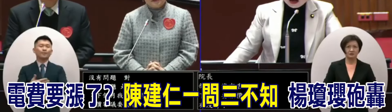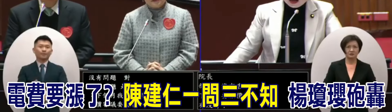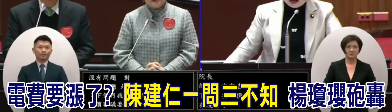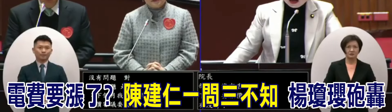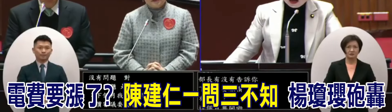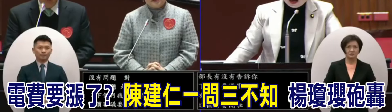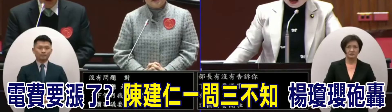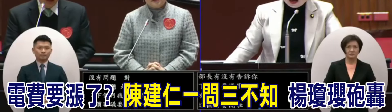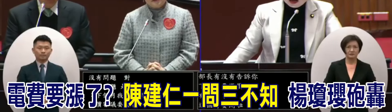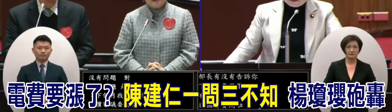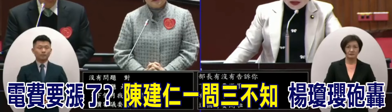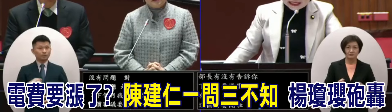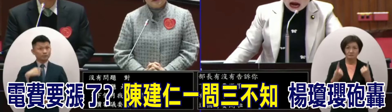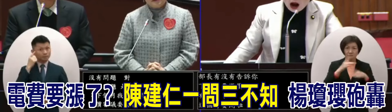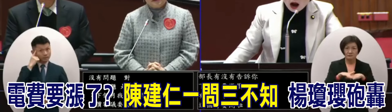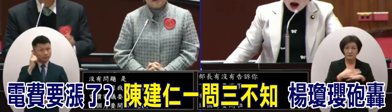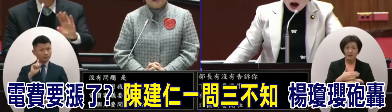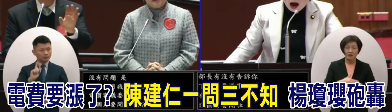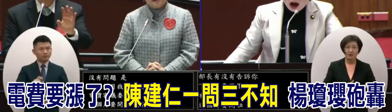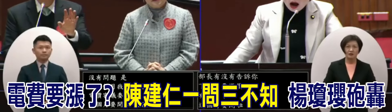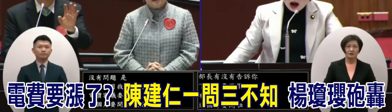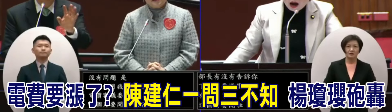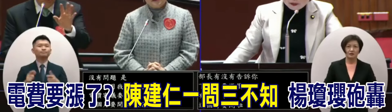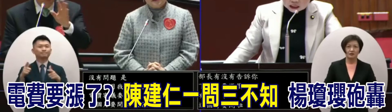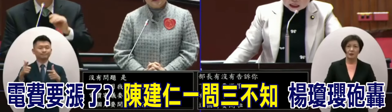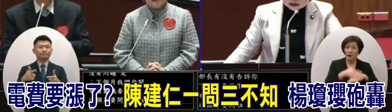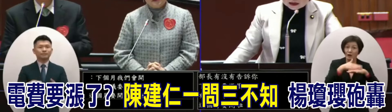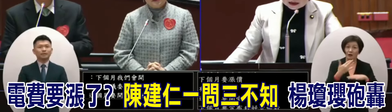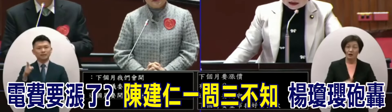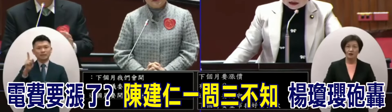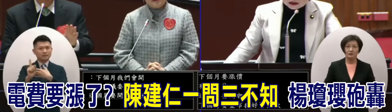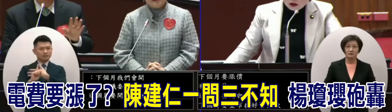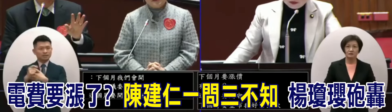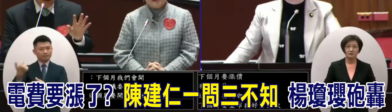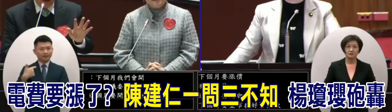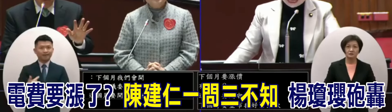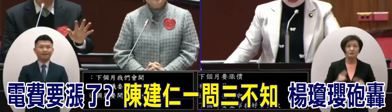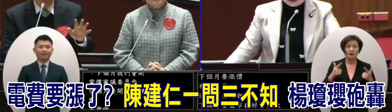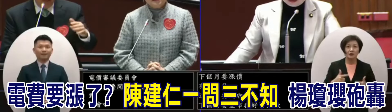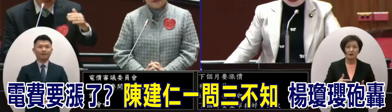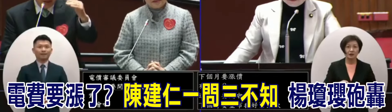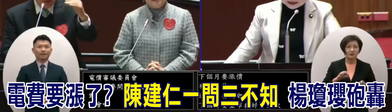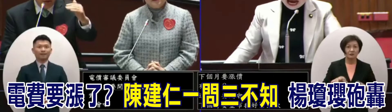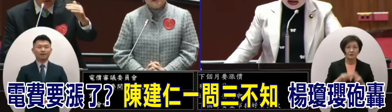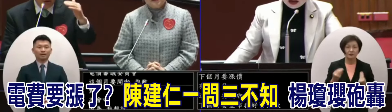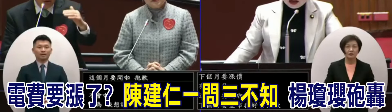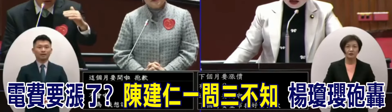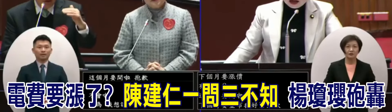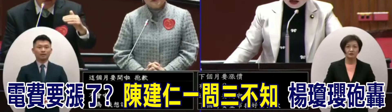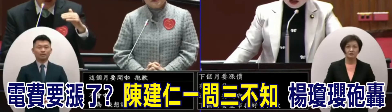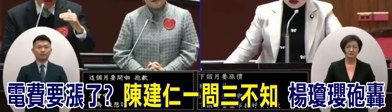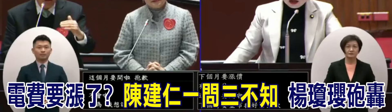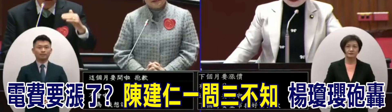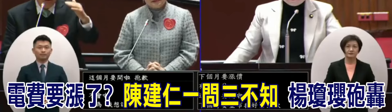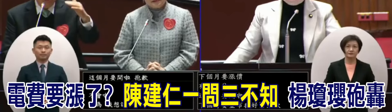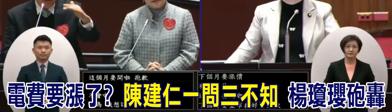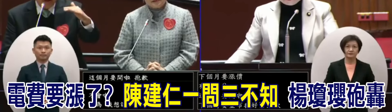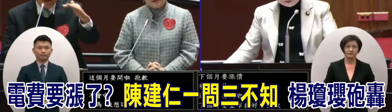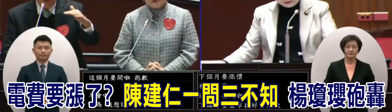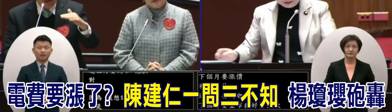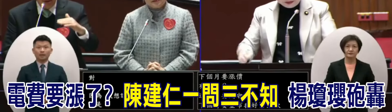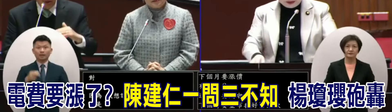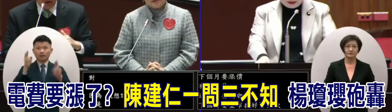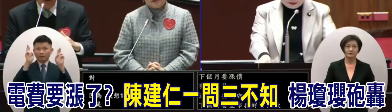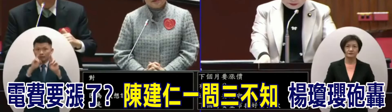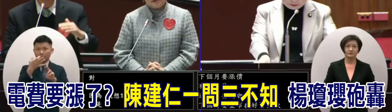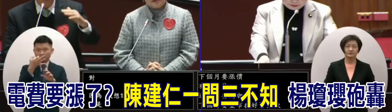涨吗？ 不会，我想说 会涨哦。 不是，你不用紧张。那 不用紧张。 我们在所有的电话电费